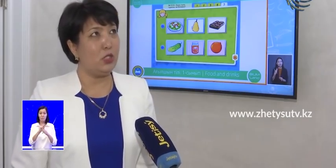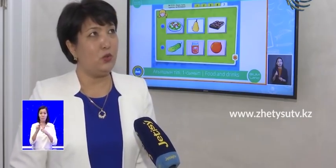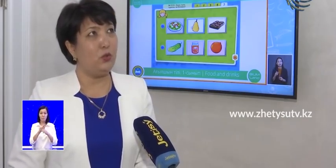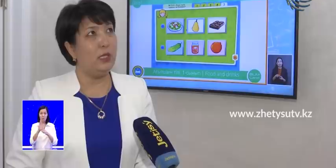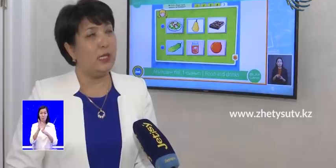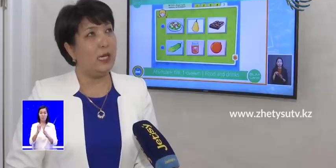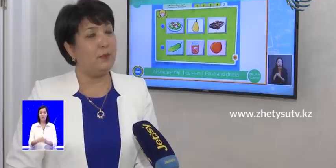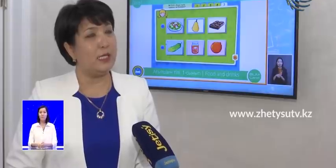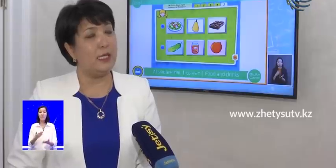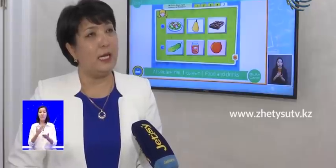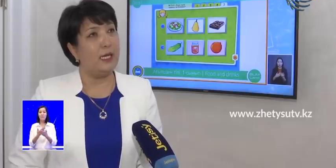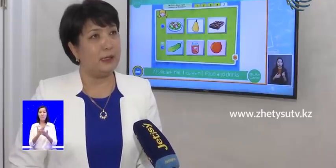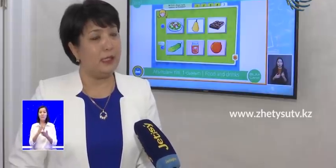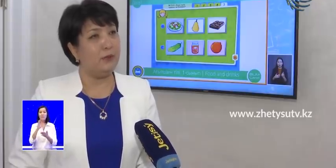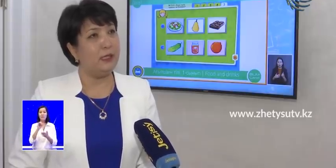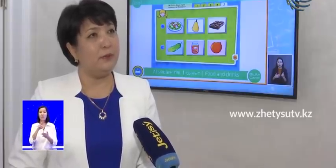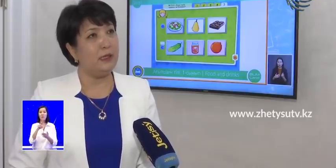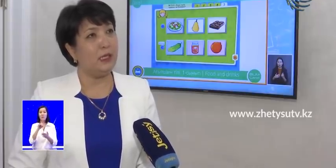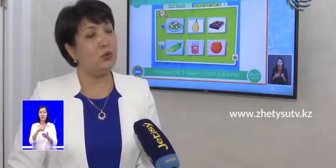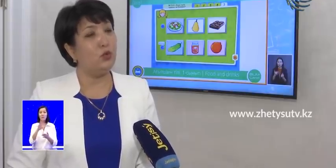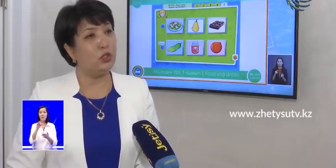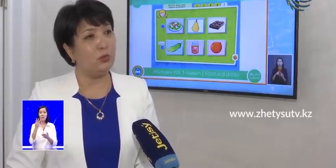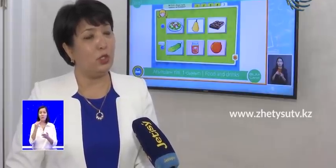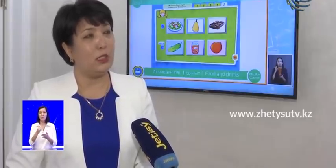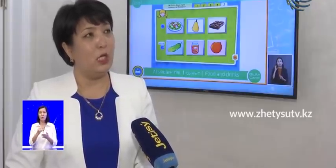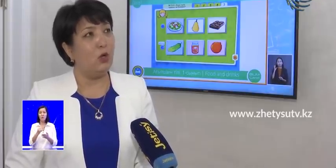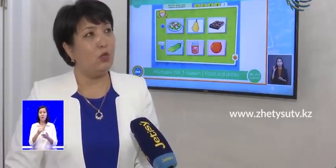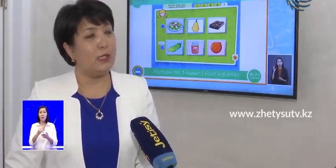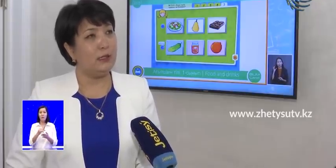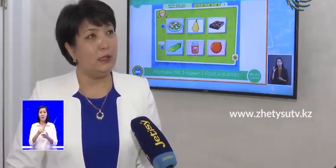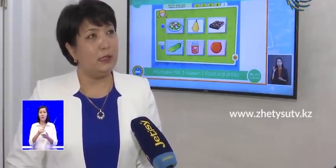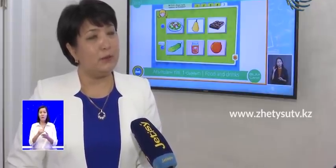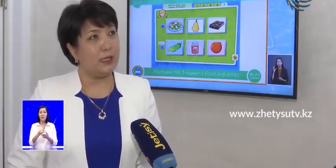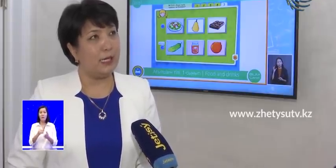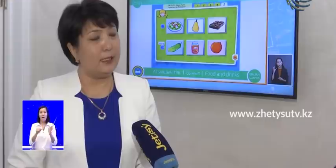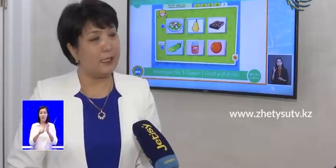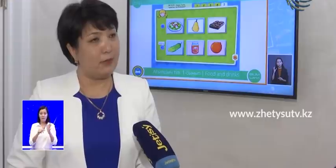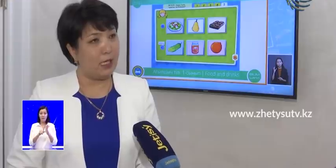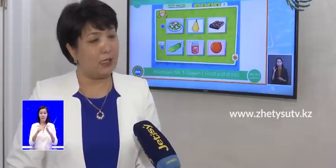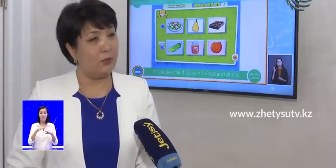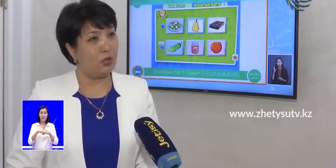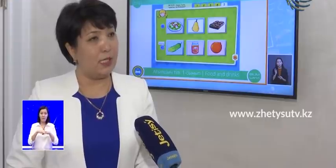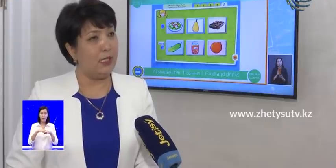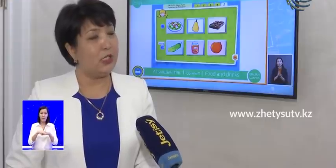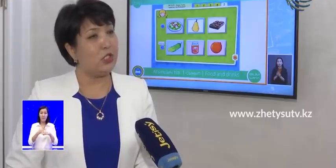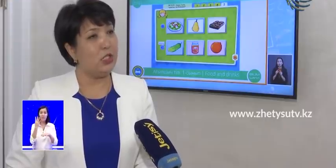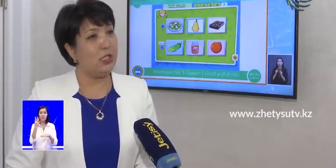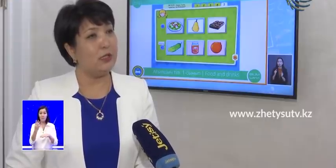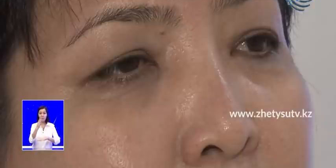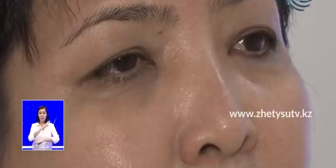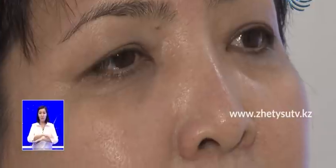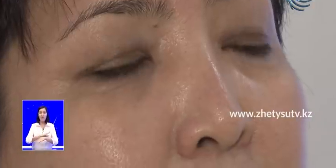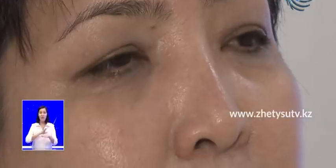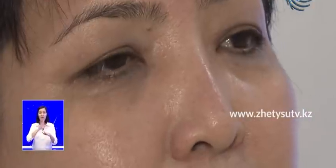сауат ашу аптасына 6 рет, математика 4 рет болады. Оларды, мысалы, таңертен сабақ алатын болса, кешке